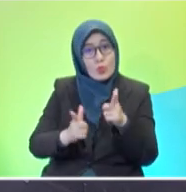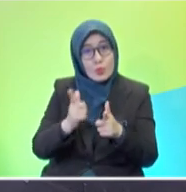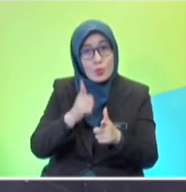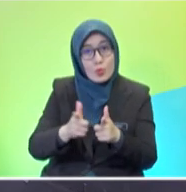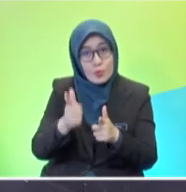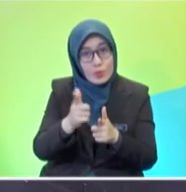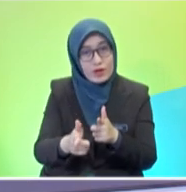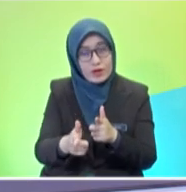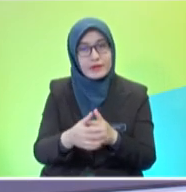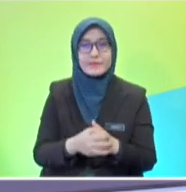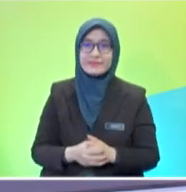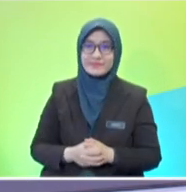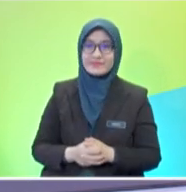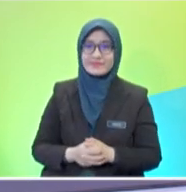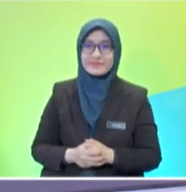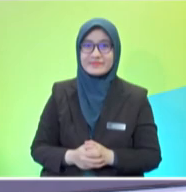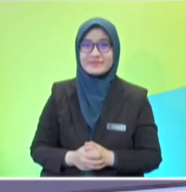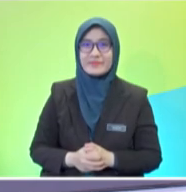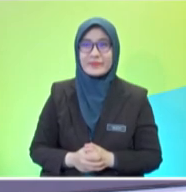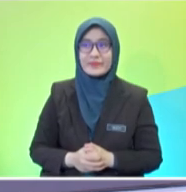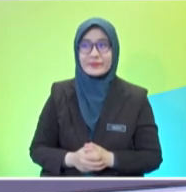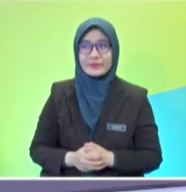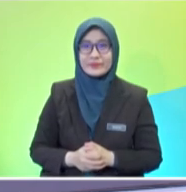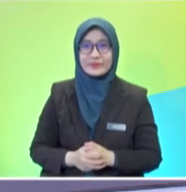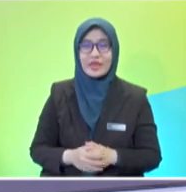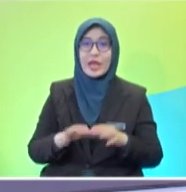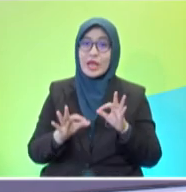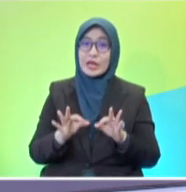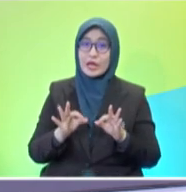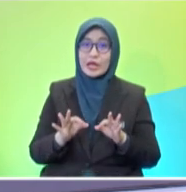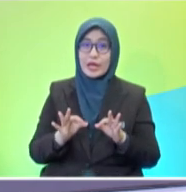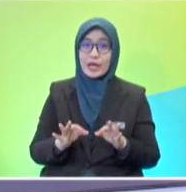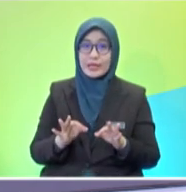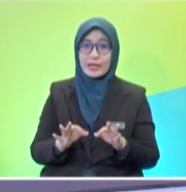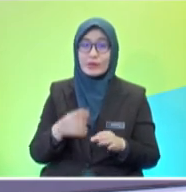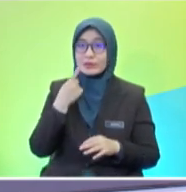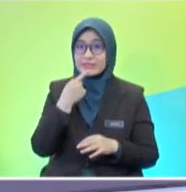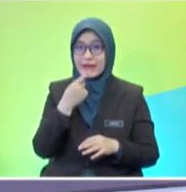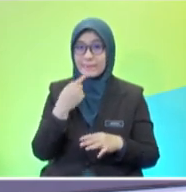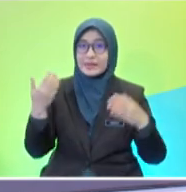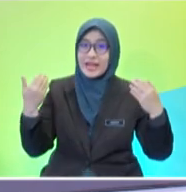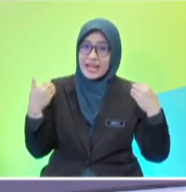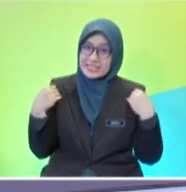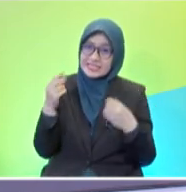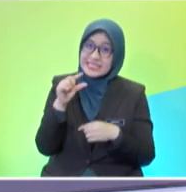kalau orang yang sedikit bekasnya dia yang menang